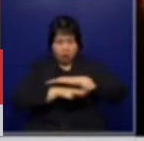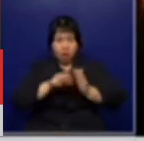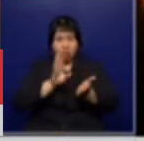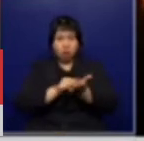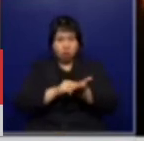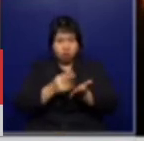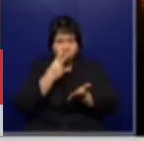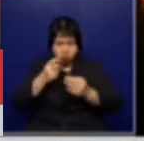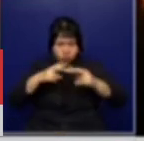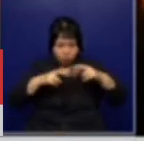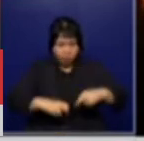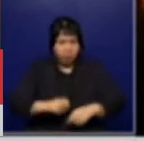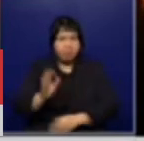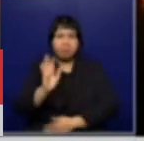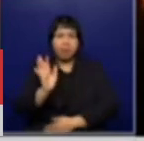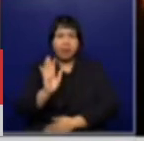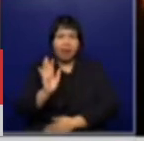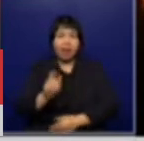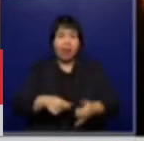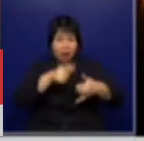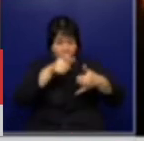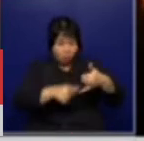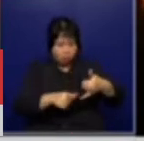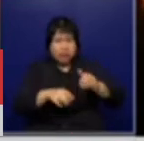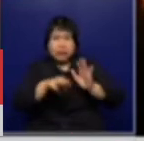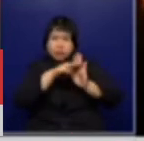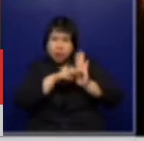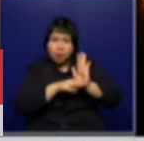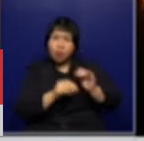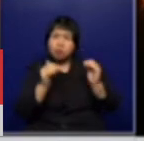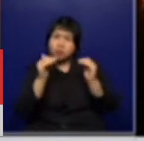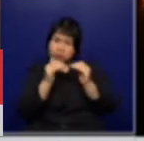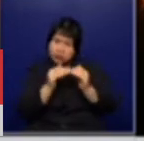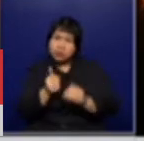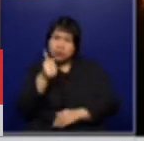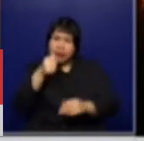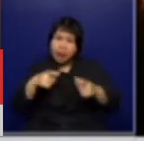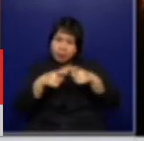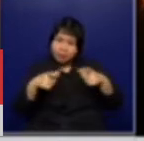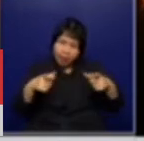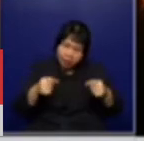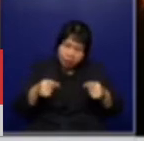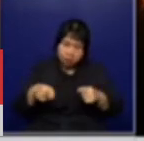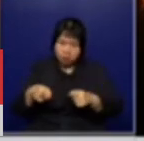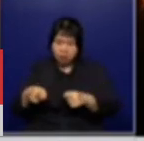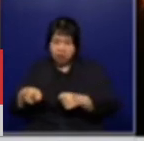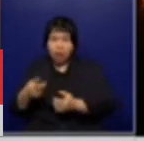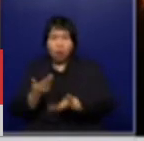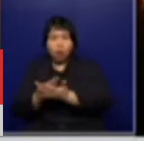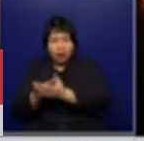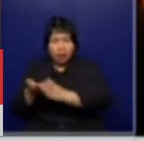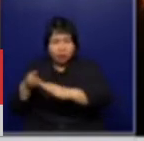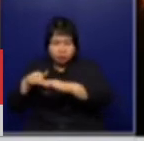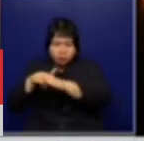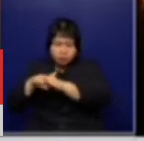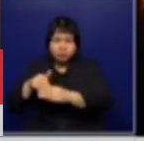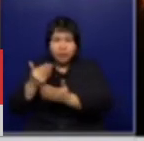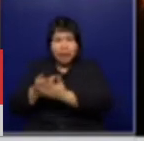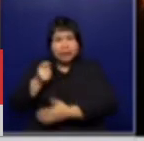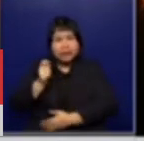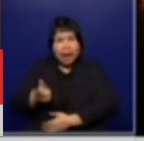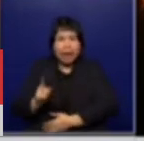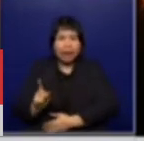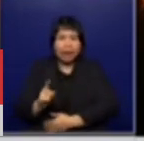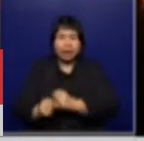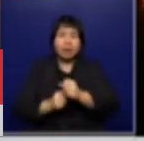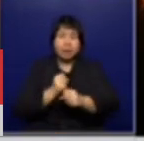กับผู้ผ่านหลักเกณฑ์และมีสิทธิ์ได้รับบัตรสวัสดิการแห่งรัฐและฐานข้อมูลการใช้สิทธิ์ในการจ่ายผ่านบัตรสวัสดิการแห่งรัฐในระหว่างปีง